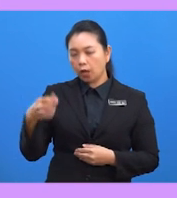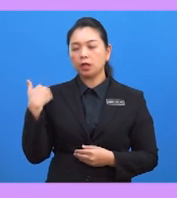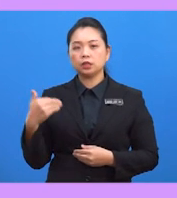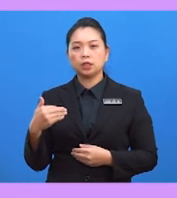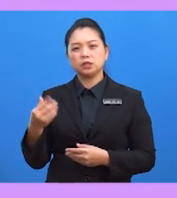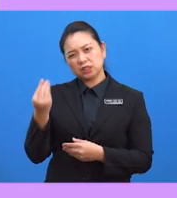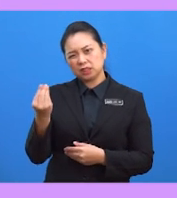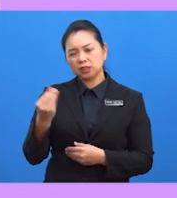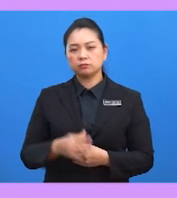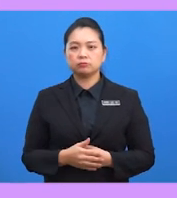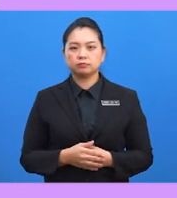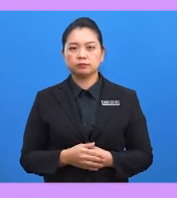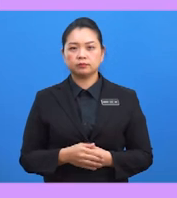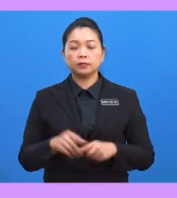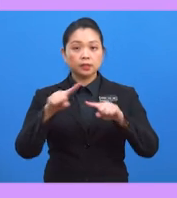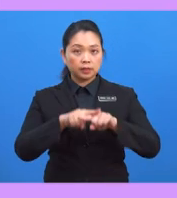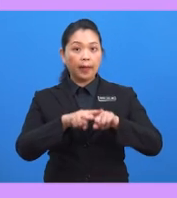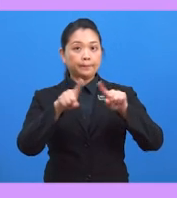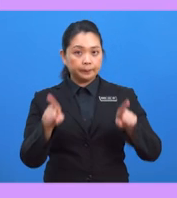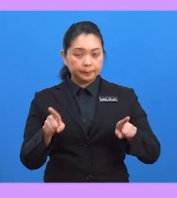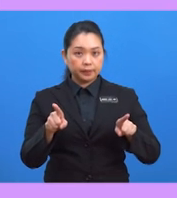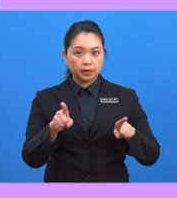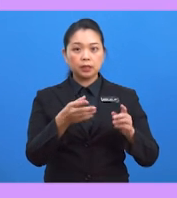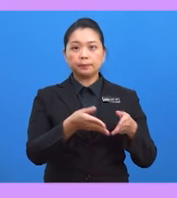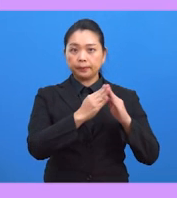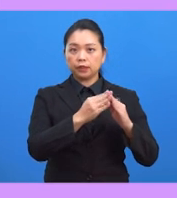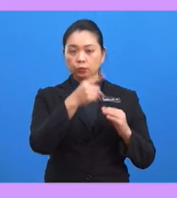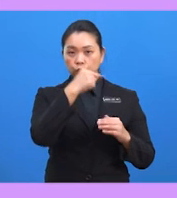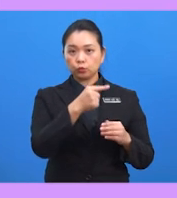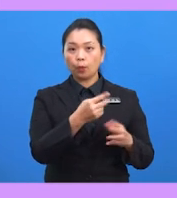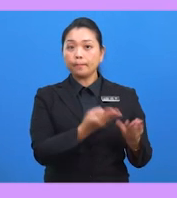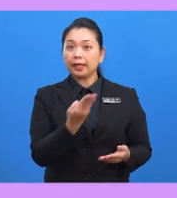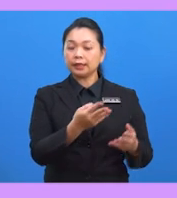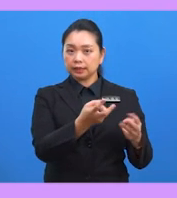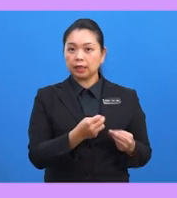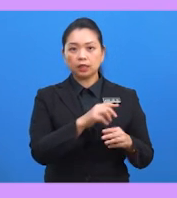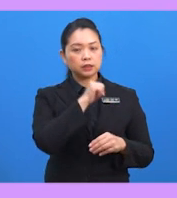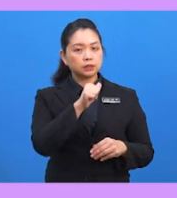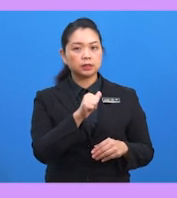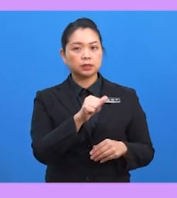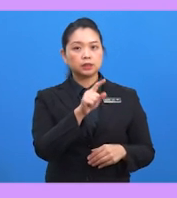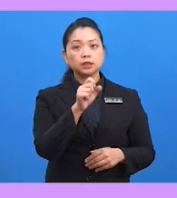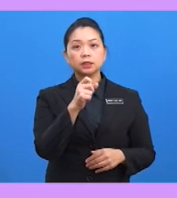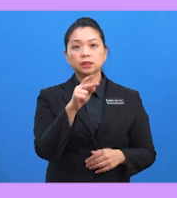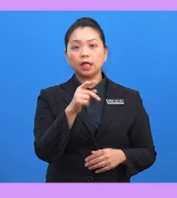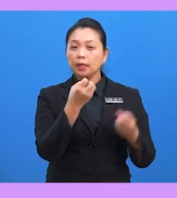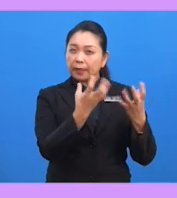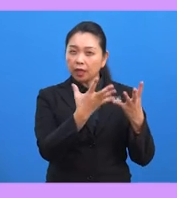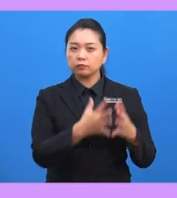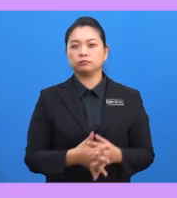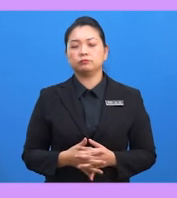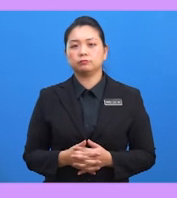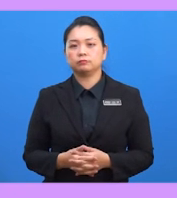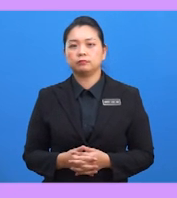terhad, manakala permintaan bagi barang kehendak adalah tidak terhad. Ketiga, barang